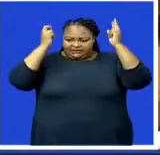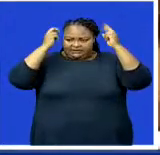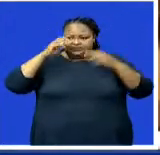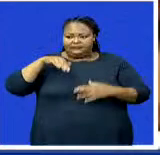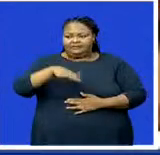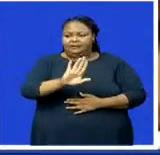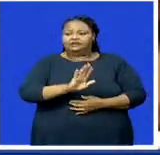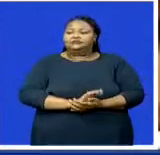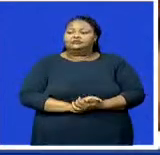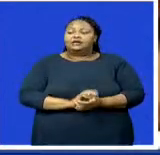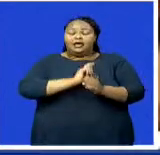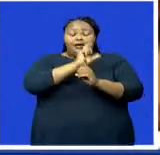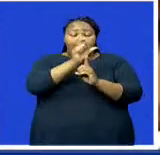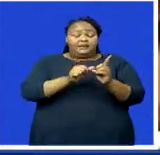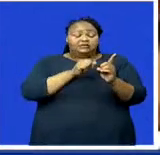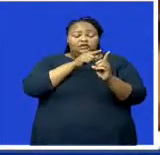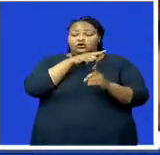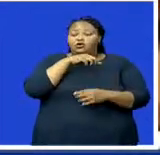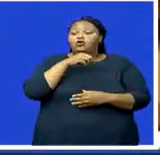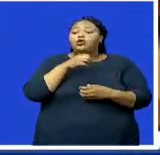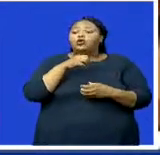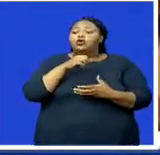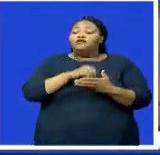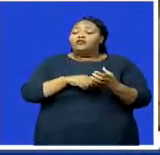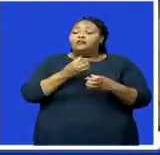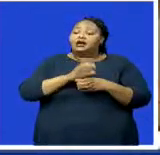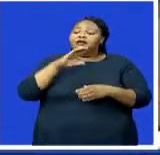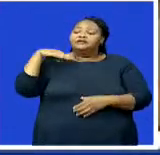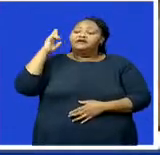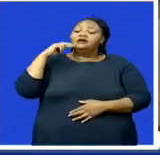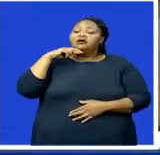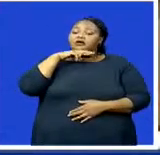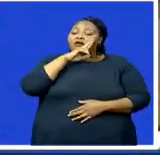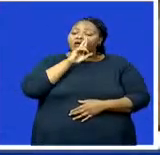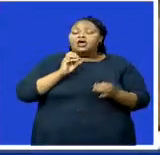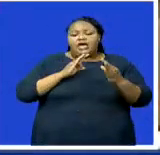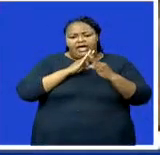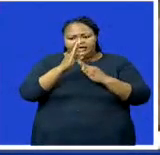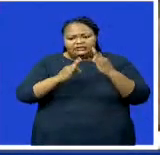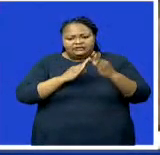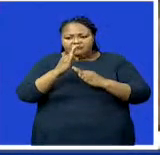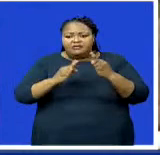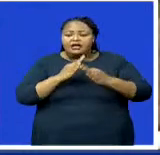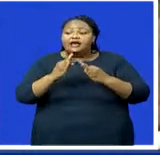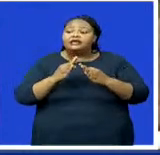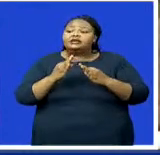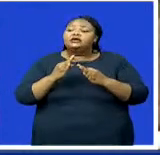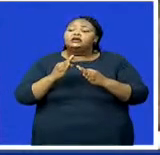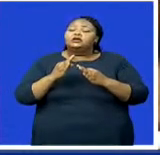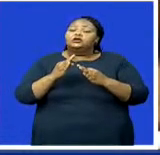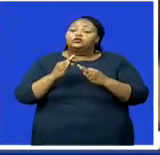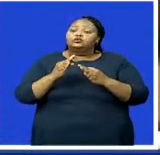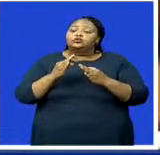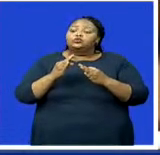eRussia uchazele bafundzi ngemlandvo wekuthi ama-astronauts akulela live yini la yenda kude afike